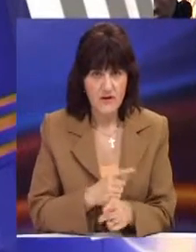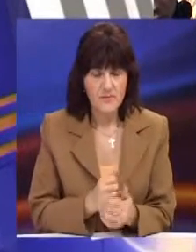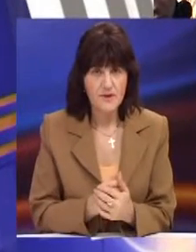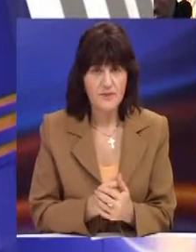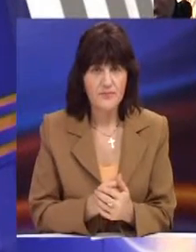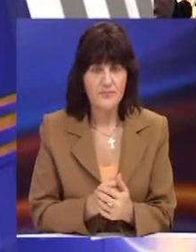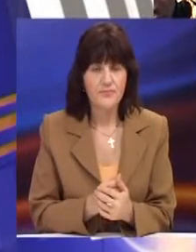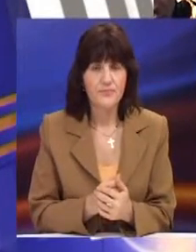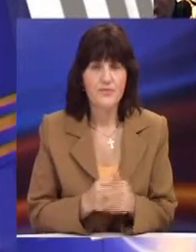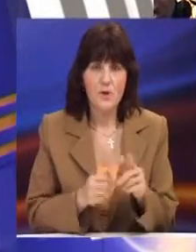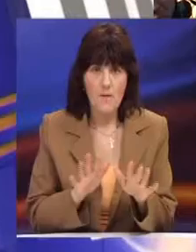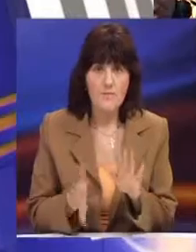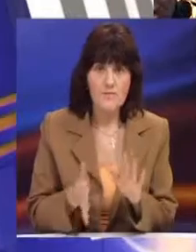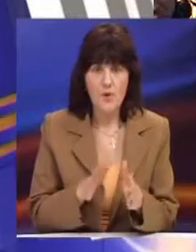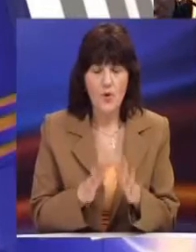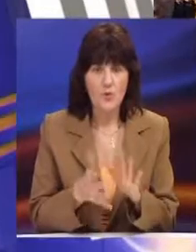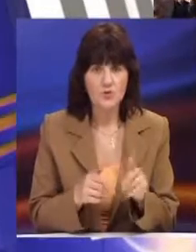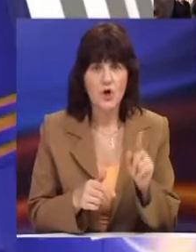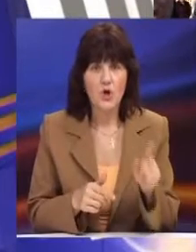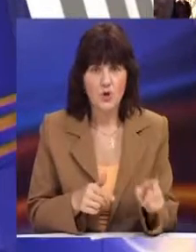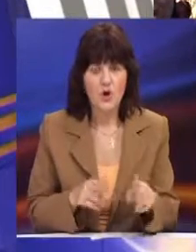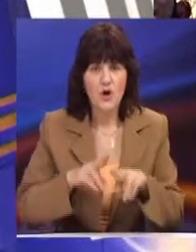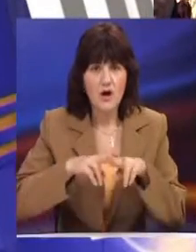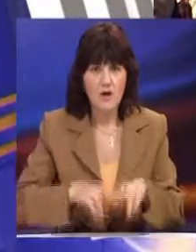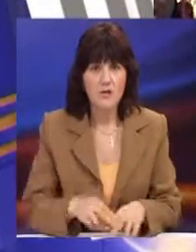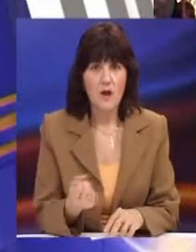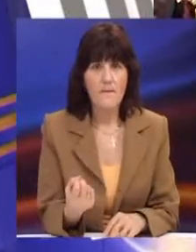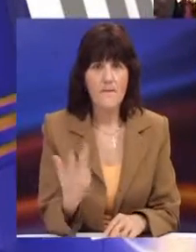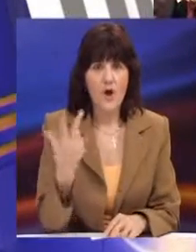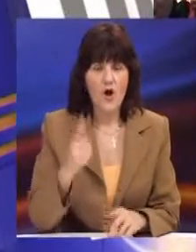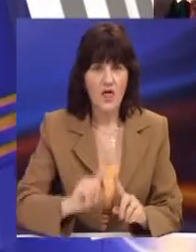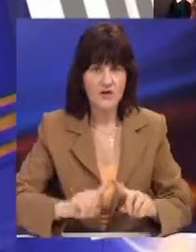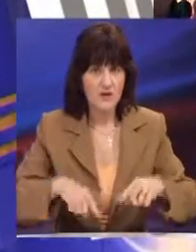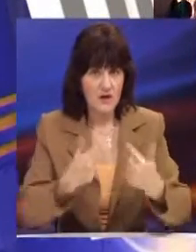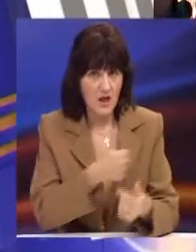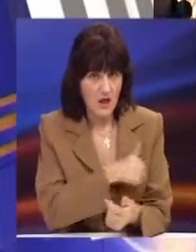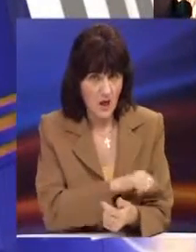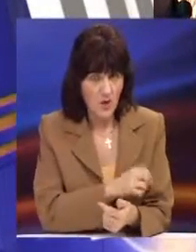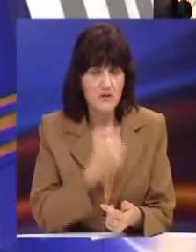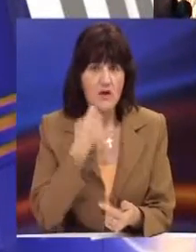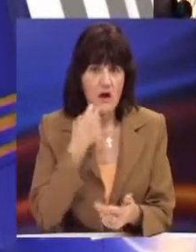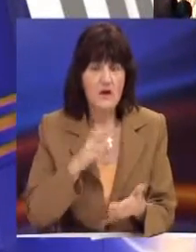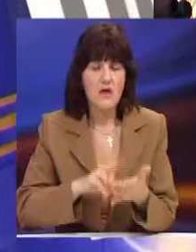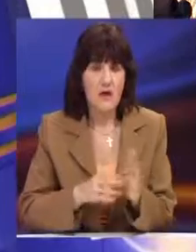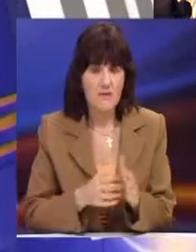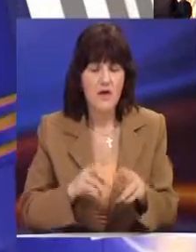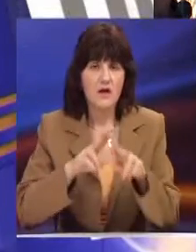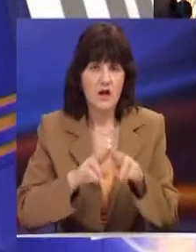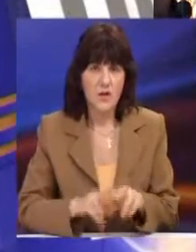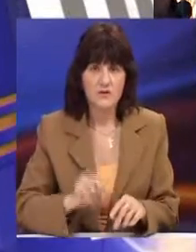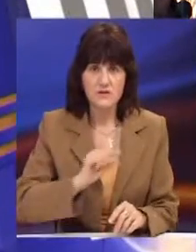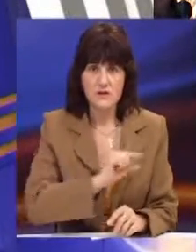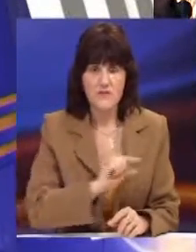vremenskim uslovima, tako da je moguće da će nešto od toga ostati za proleće naredne godine, kada inače planiramo i ostao